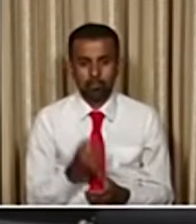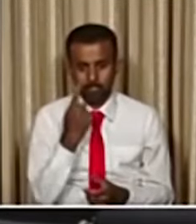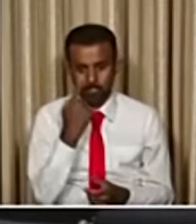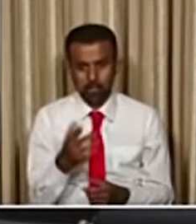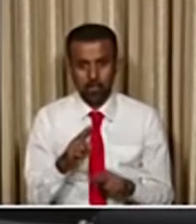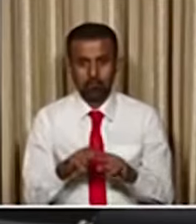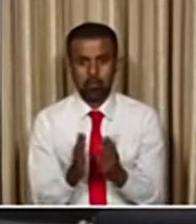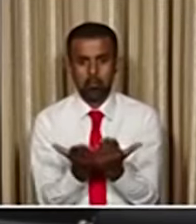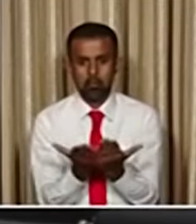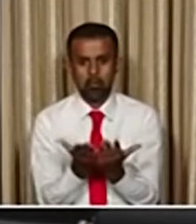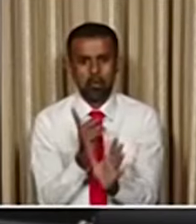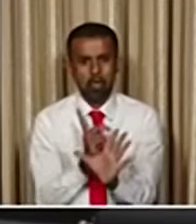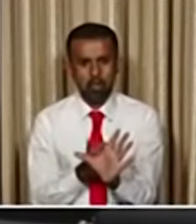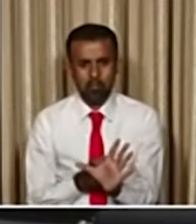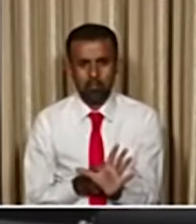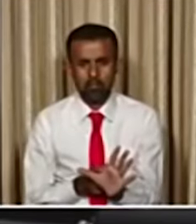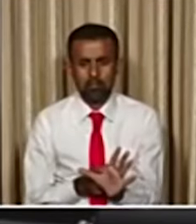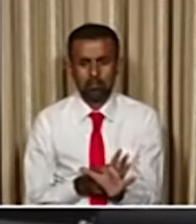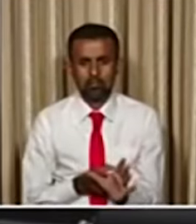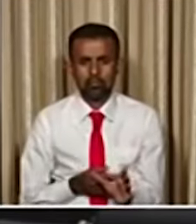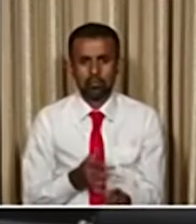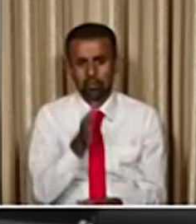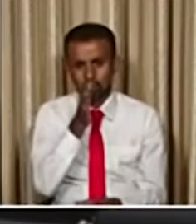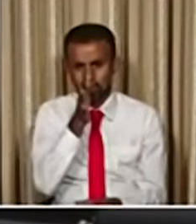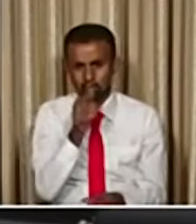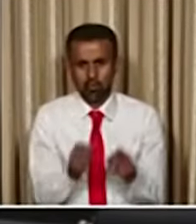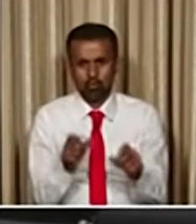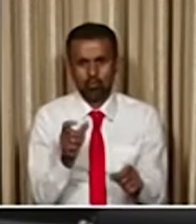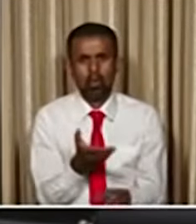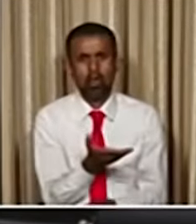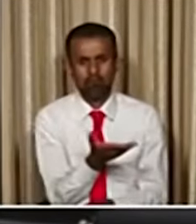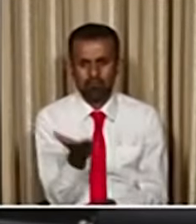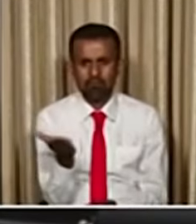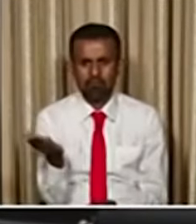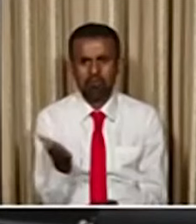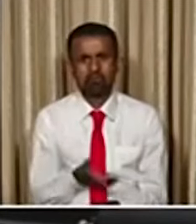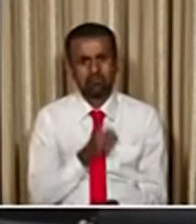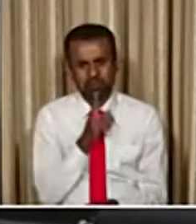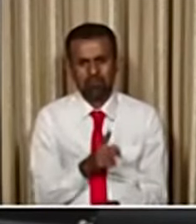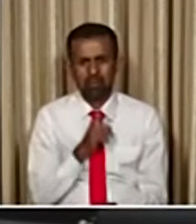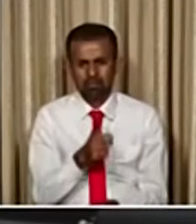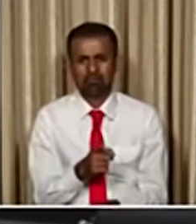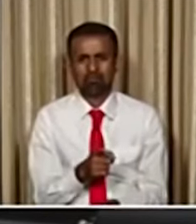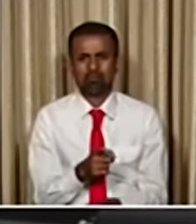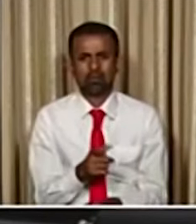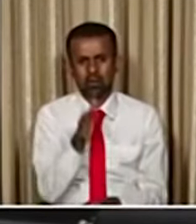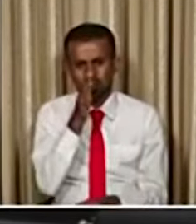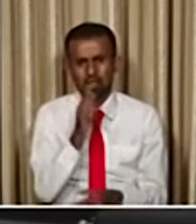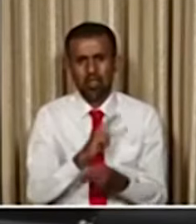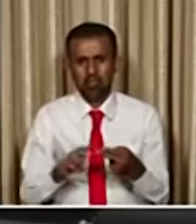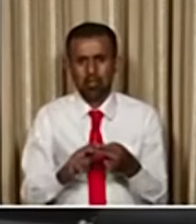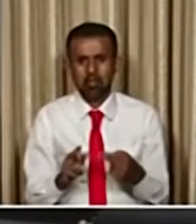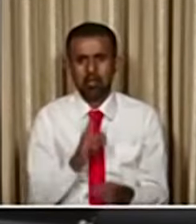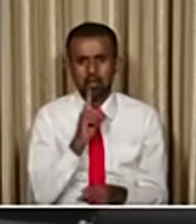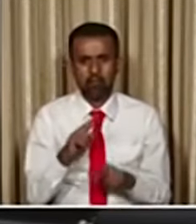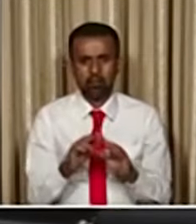මේ Facebook වල හැමදාම මොනවා දැම්මත් රැවටෙන පිරිසකුත් ඉන්නවා ගරු කථානායකතුමනි. පුන පුනා කියනවා මේ වගේ දේවල් වලට හවු වෙන්න එපා කියලා.